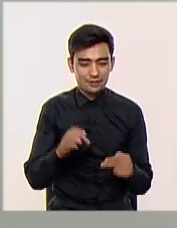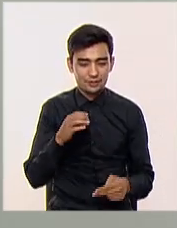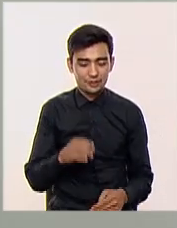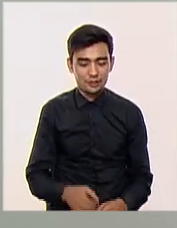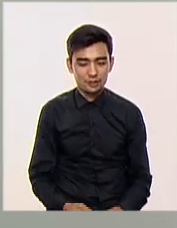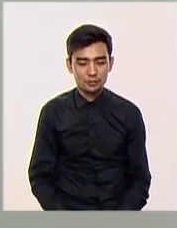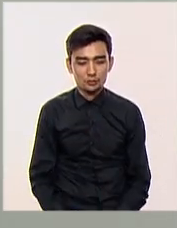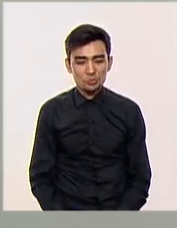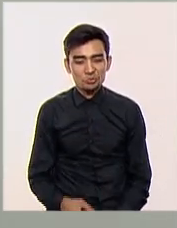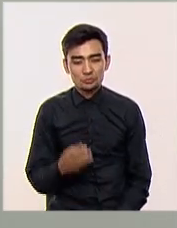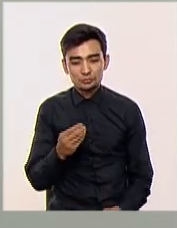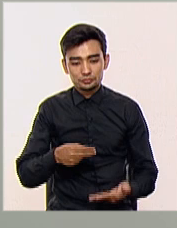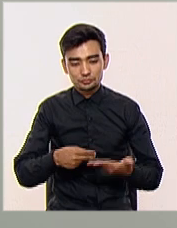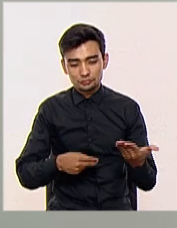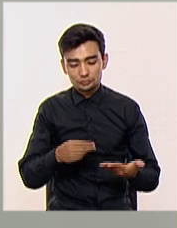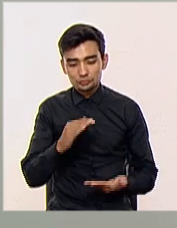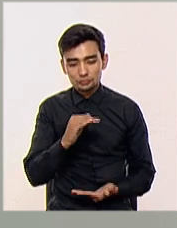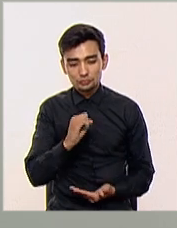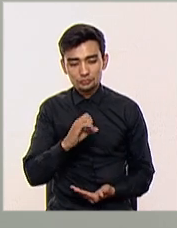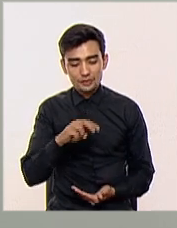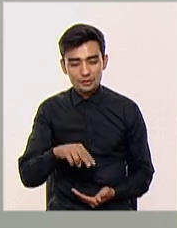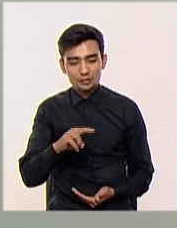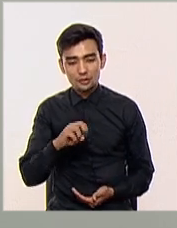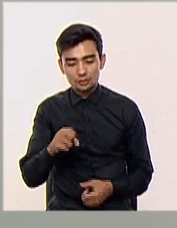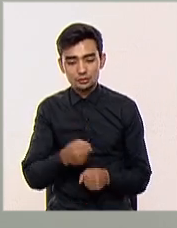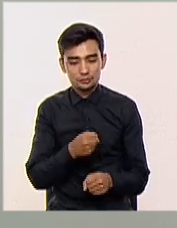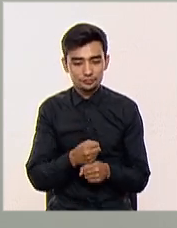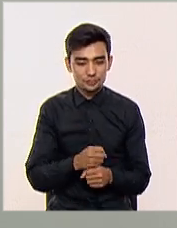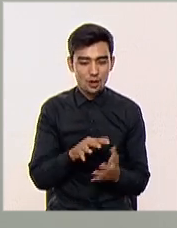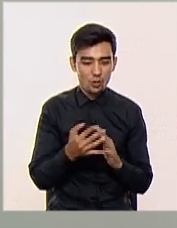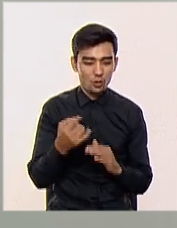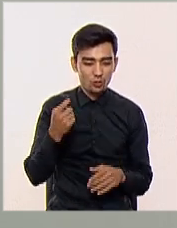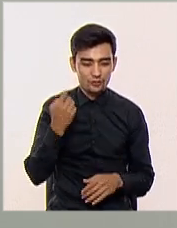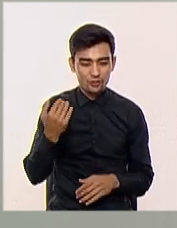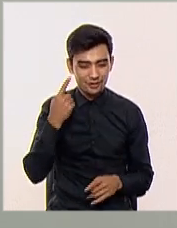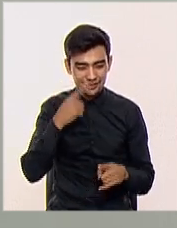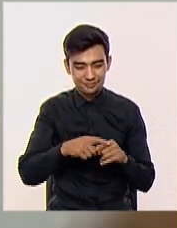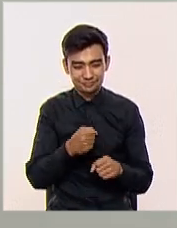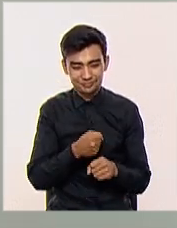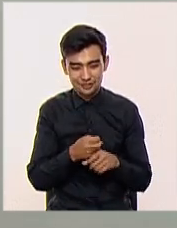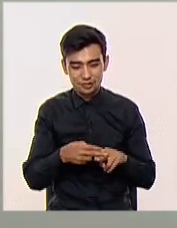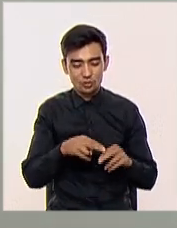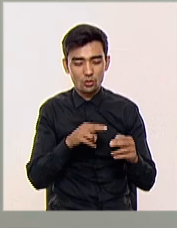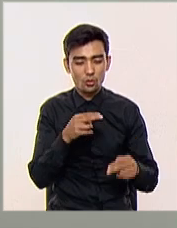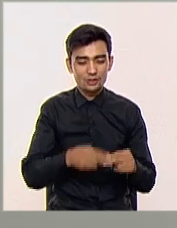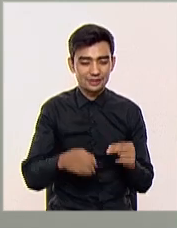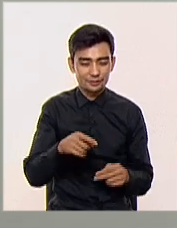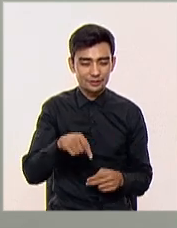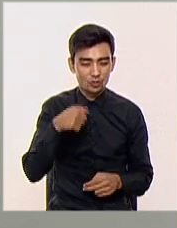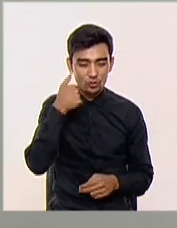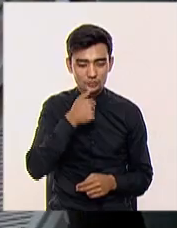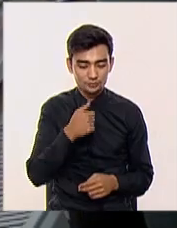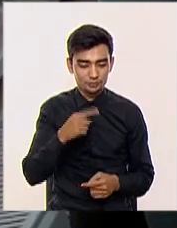Жасыл-Даму подписывает дополнительные соглашения с производителями автомобилей и сельскохозяйственной техники. К концу сентября этого года